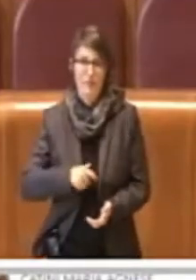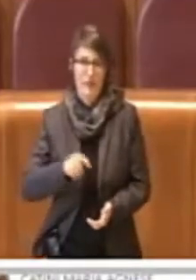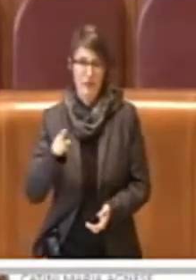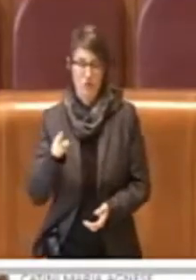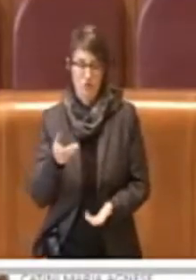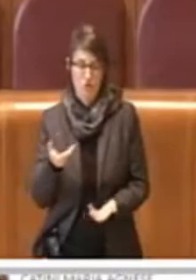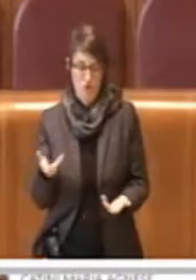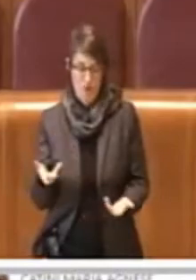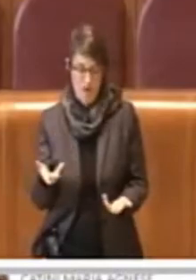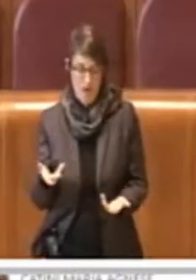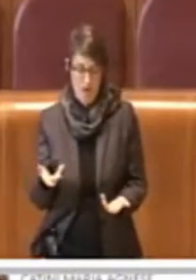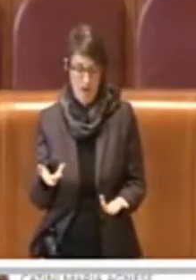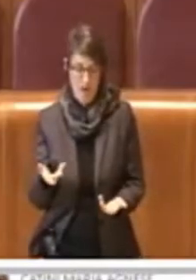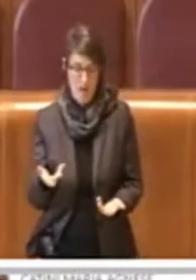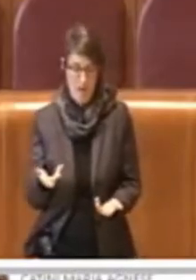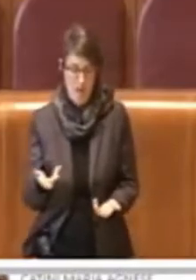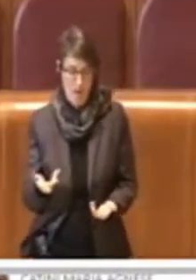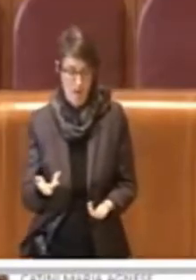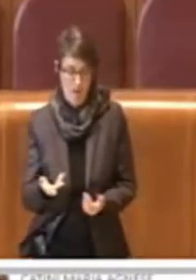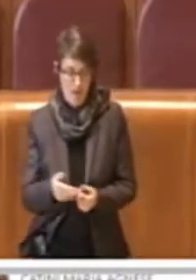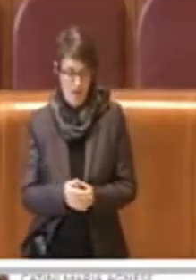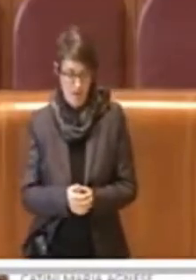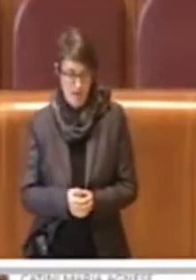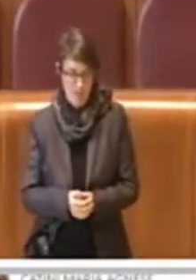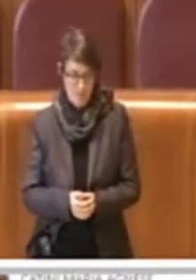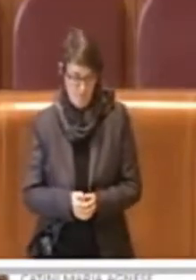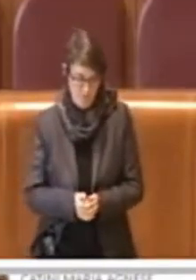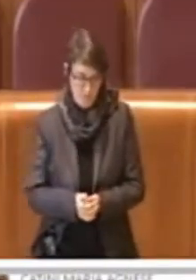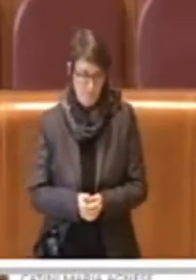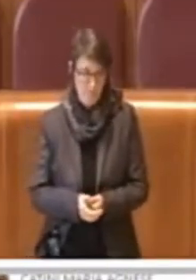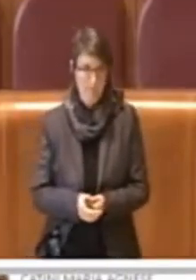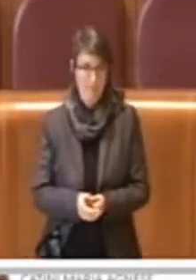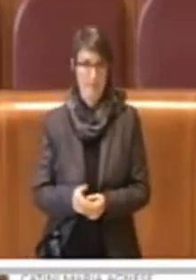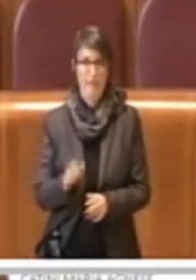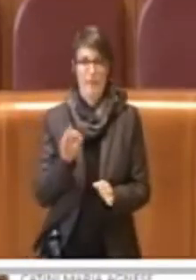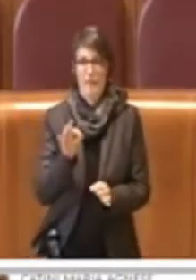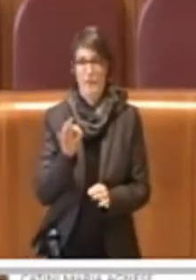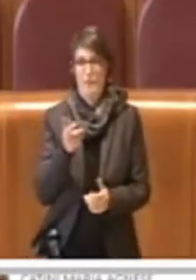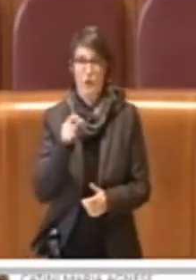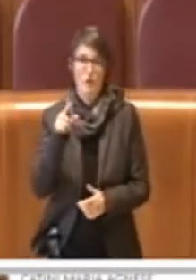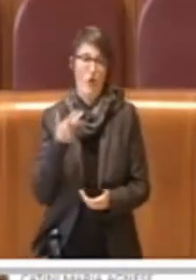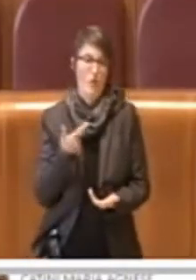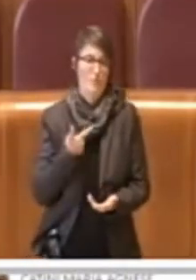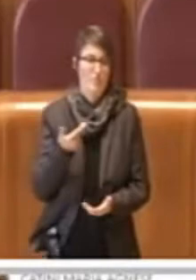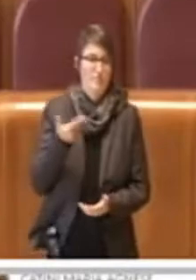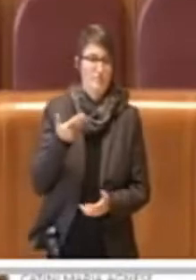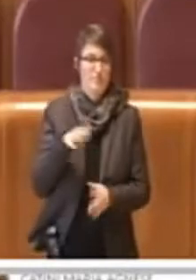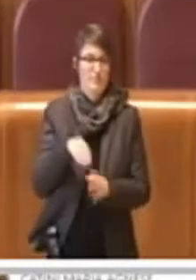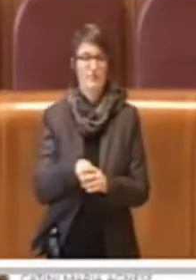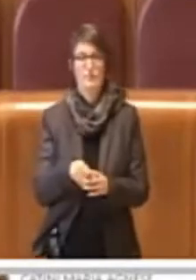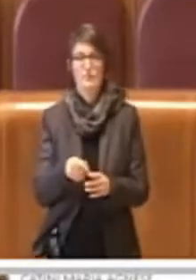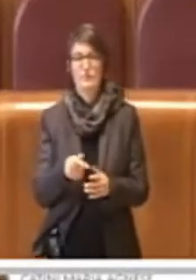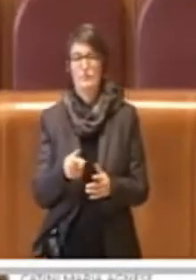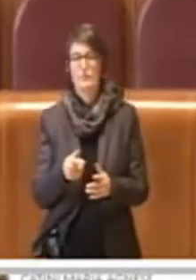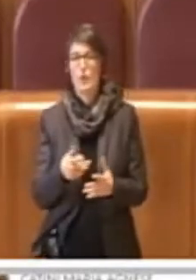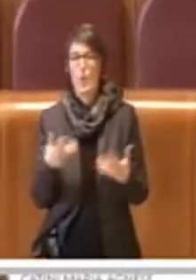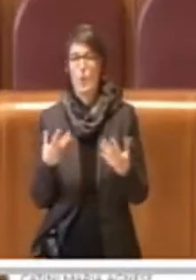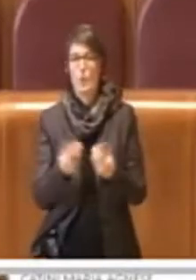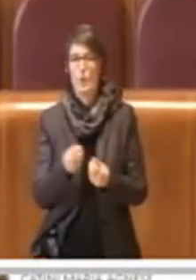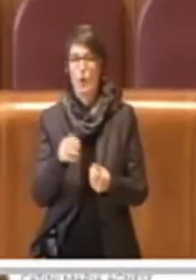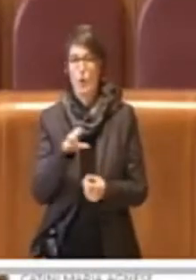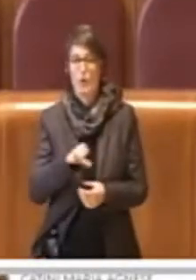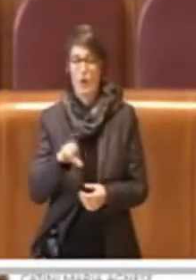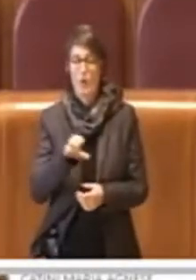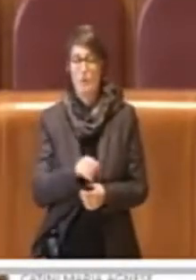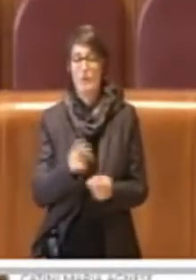che gode presso l'Unione Europea. Volevo dire che è un po' fuori tempo perché